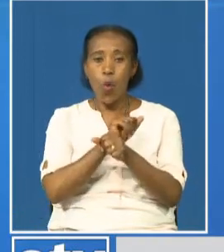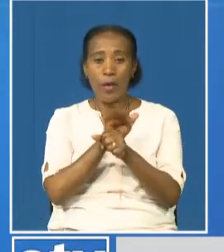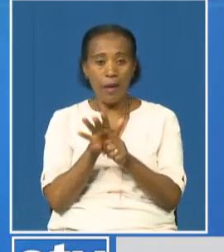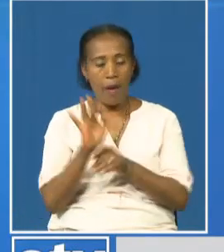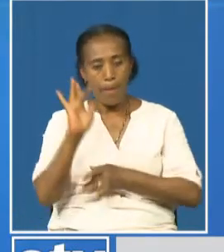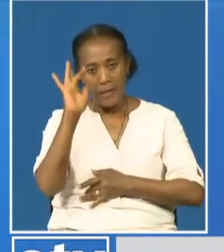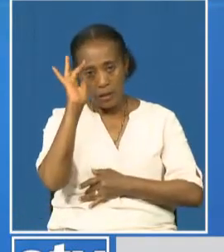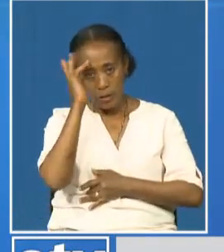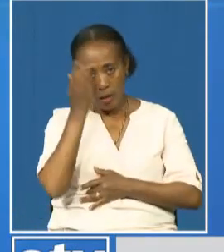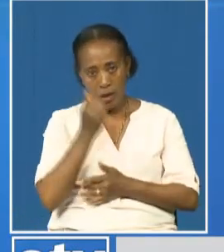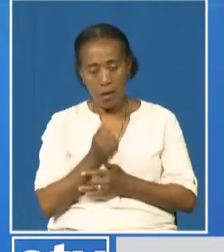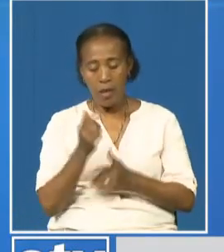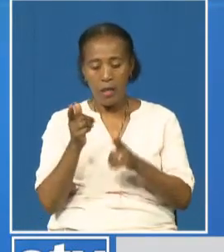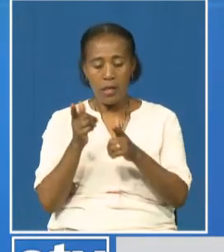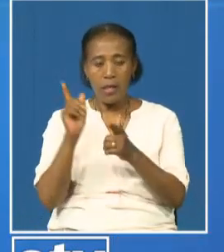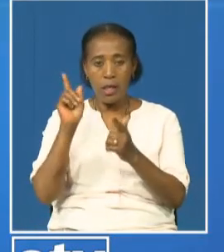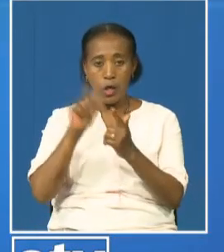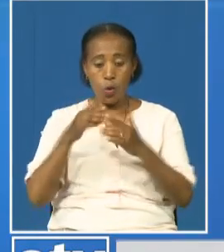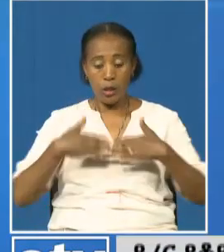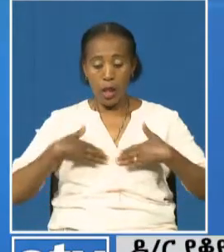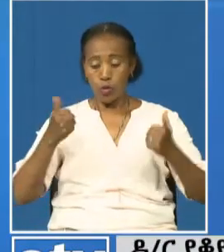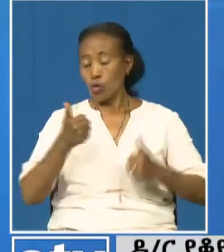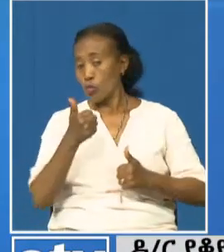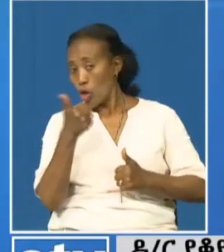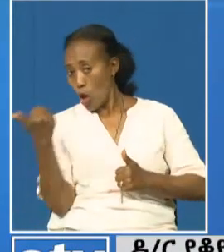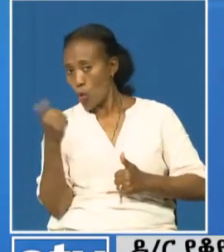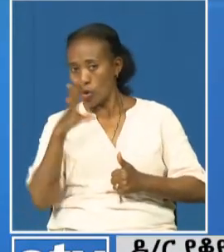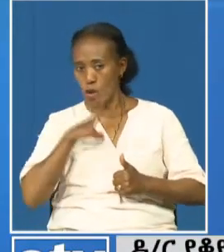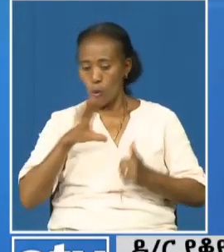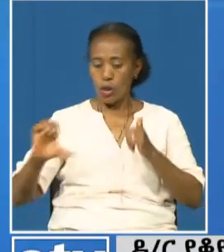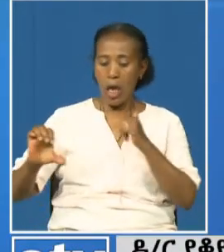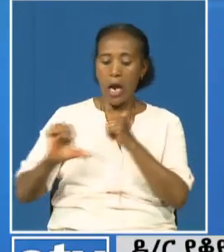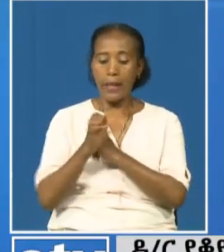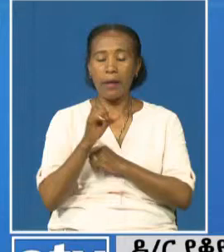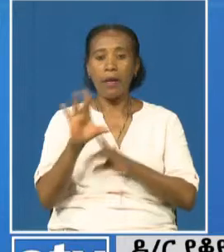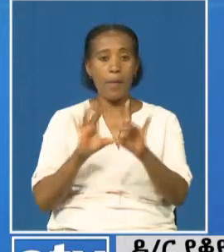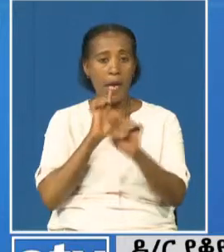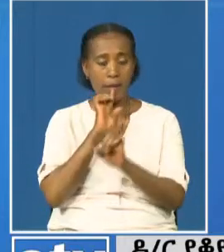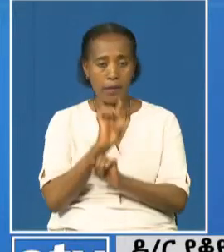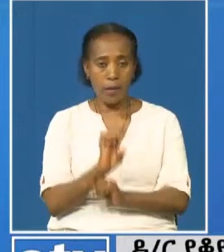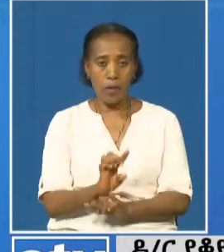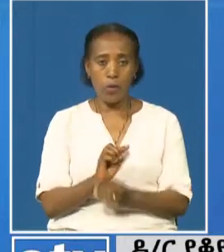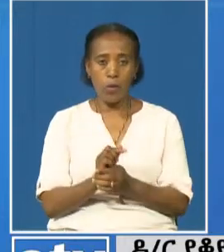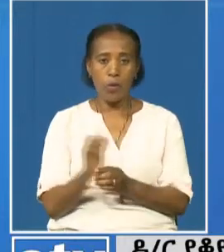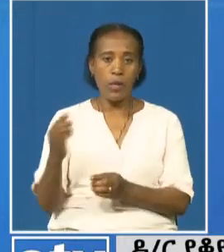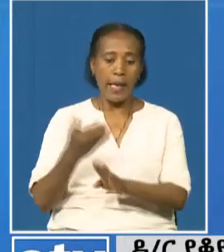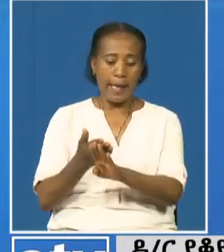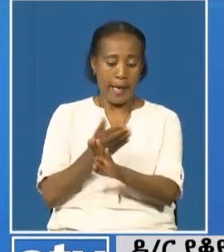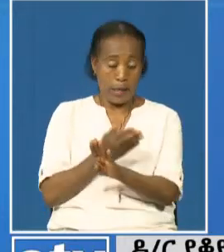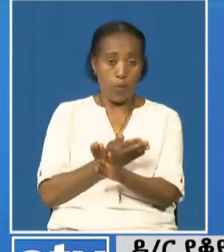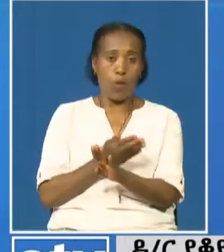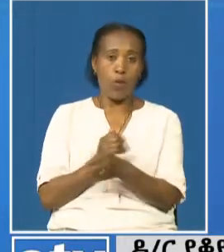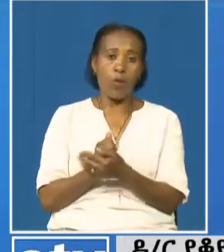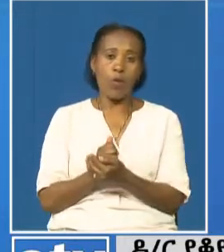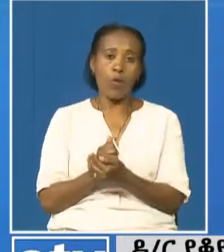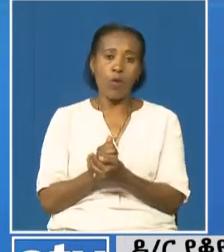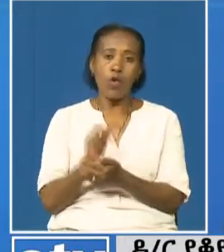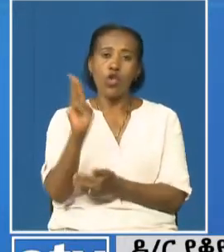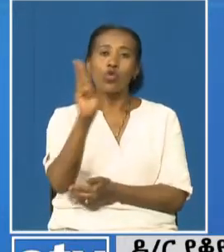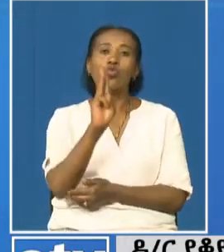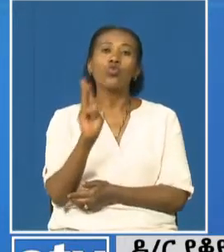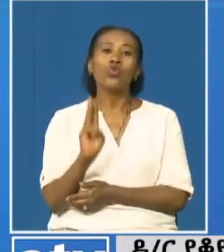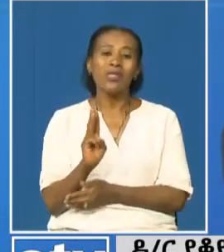በሽታ ለወጣቶች የሚሆን ለሌሎች ሰዎች አደገኛ የሚያደርገው ቀድሞ